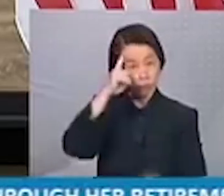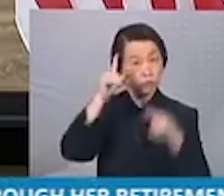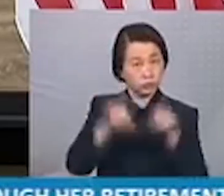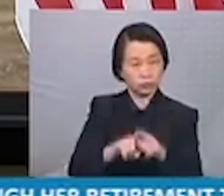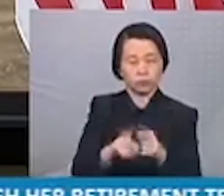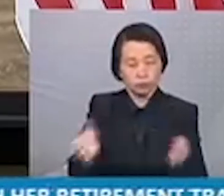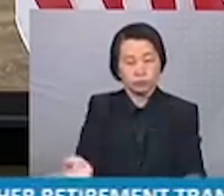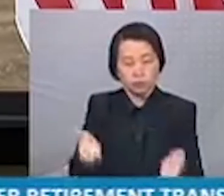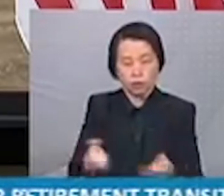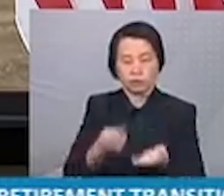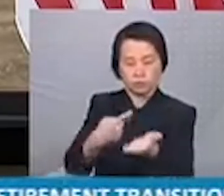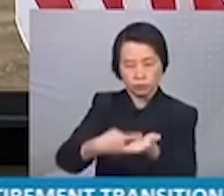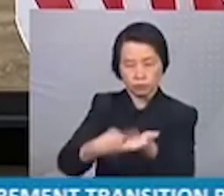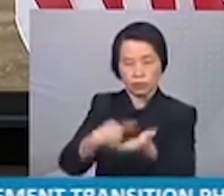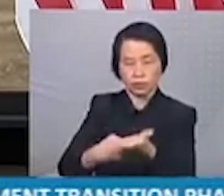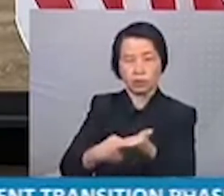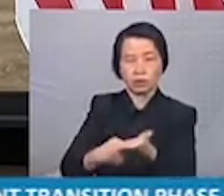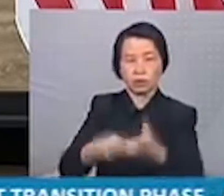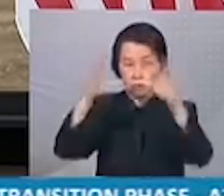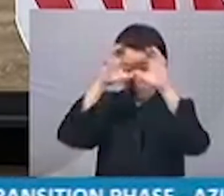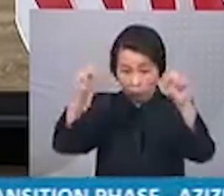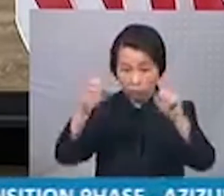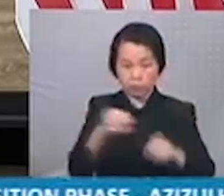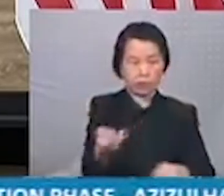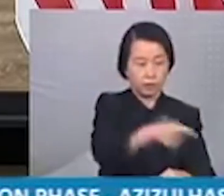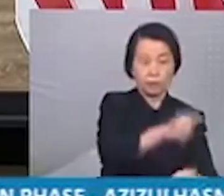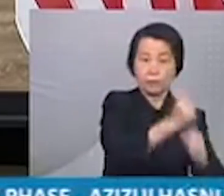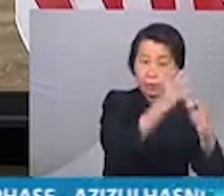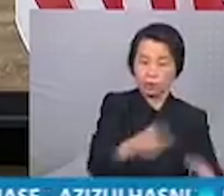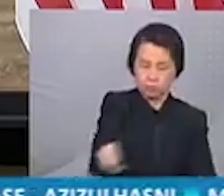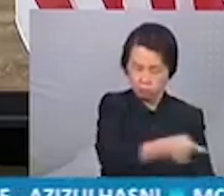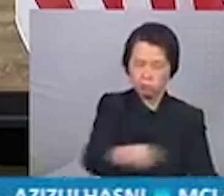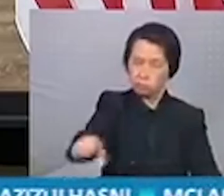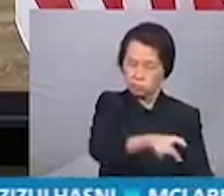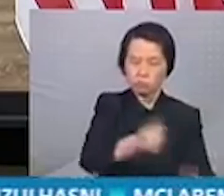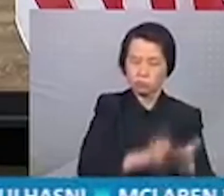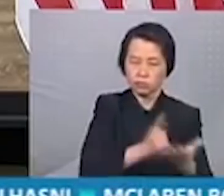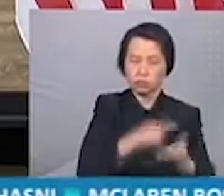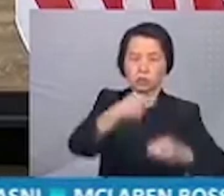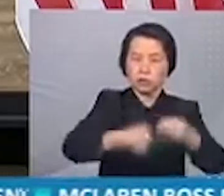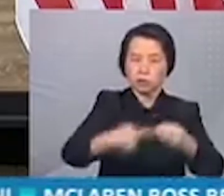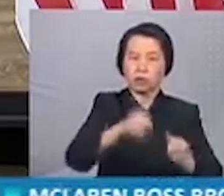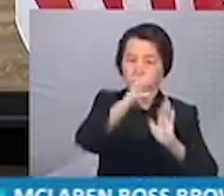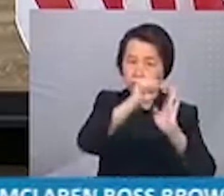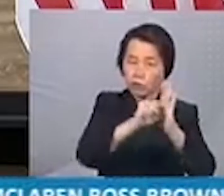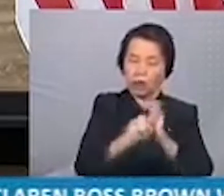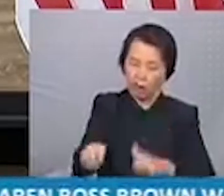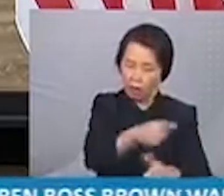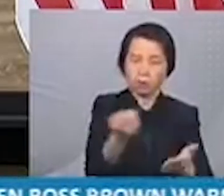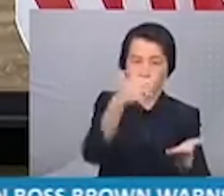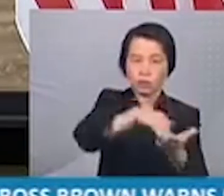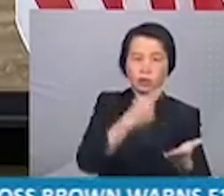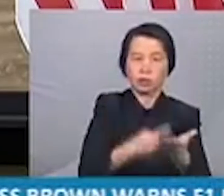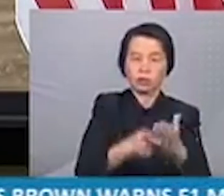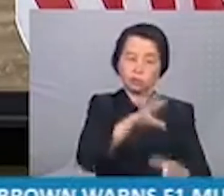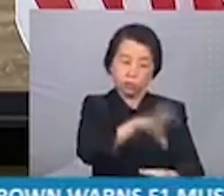menggalakkan perundingan diadakan antara majikan dan pekerja mengenai tema pekerjaan termasuk pilihan